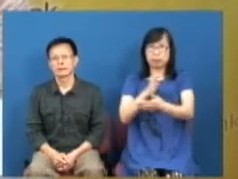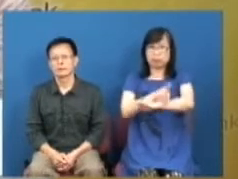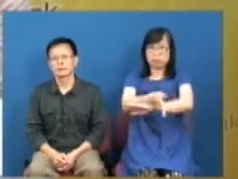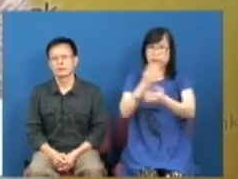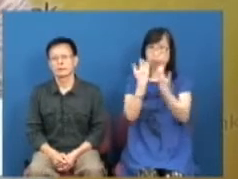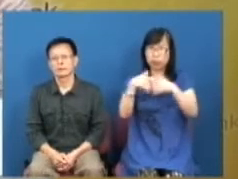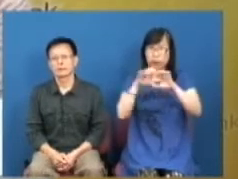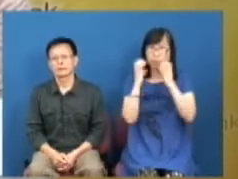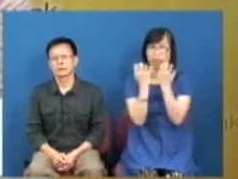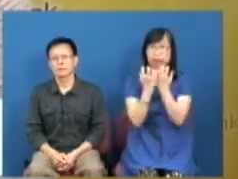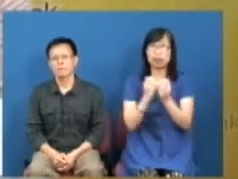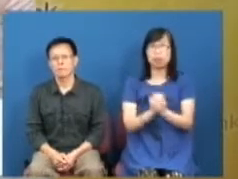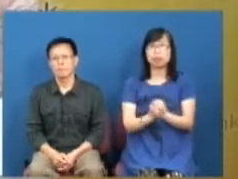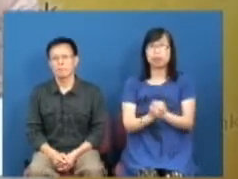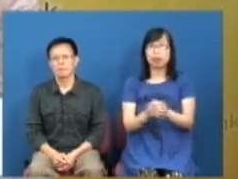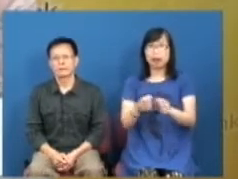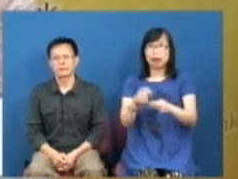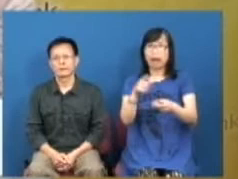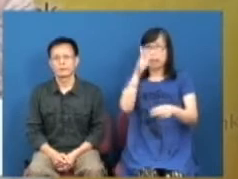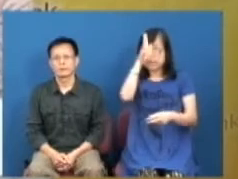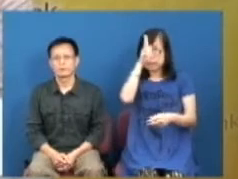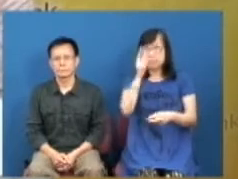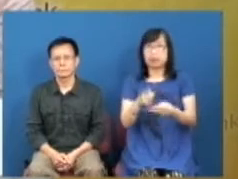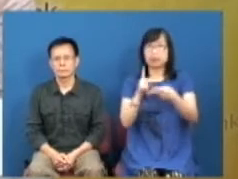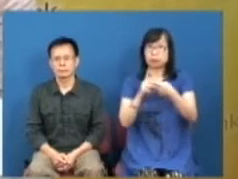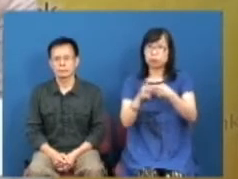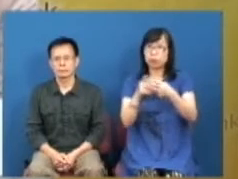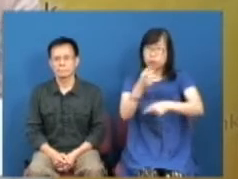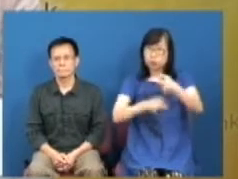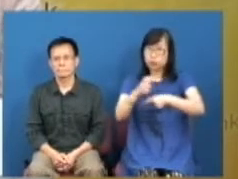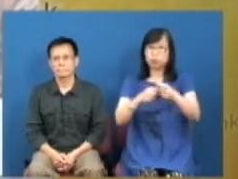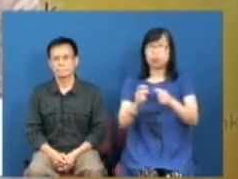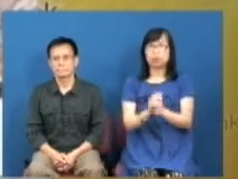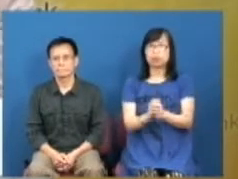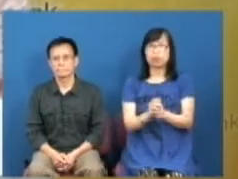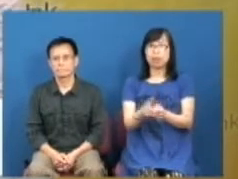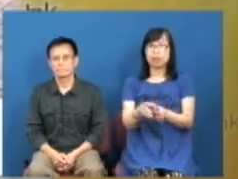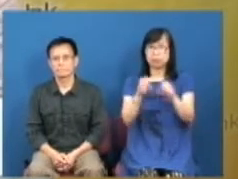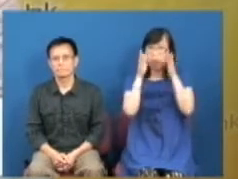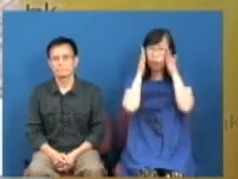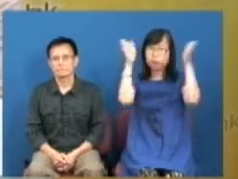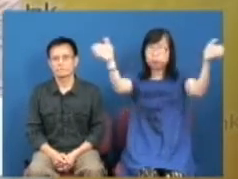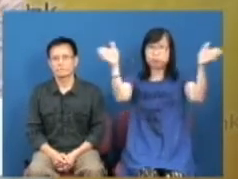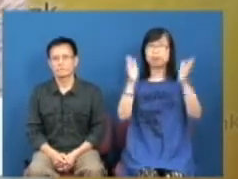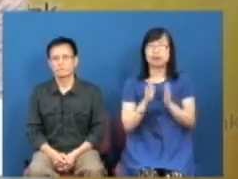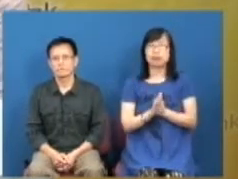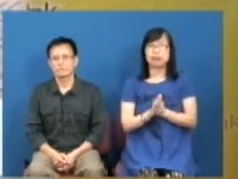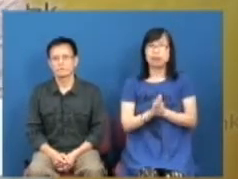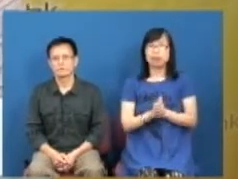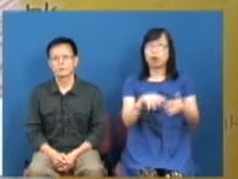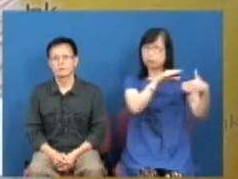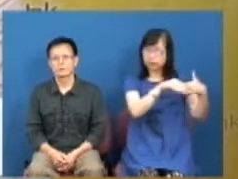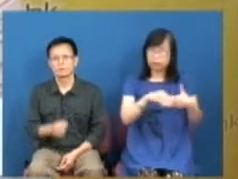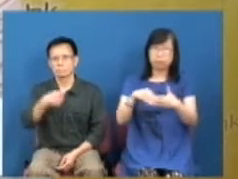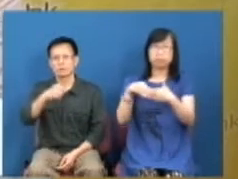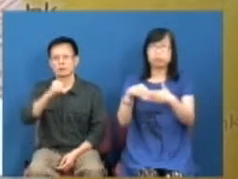機構啦，或者以至即係政商界咧嘅接觸咧，其實呢、這個即係擴闊嘅視野咧，都係會帶動到